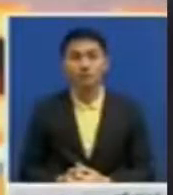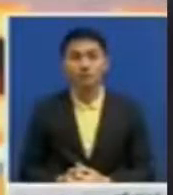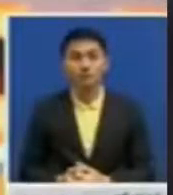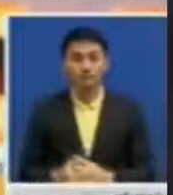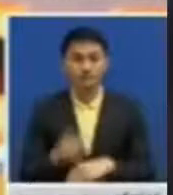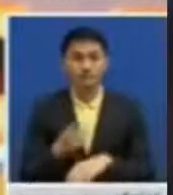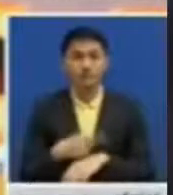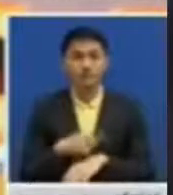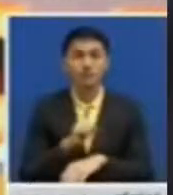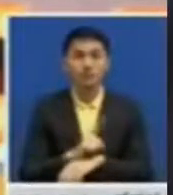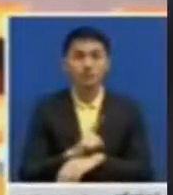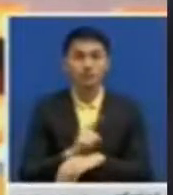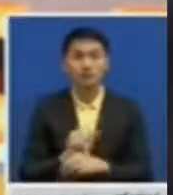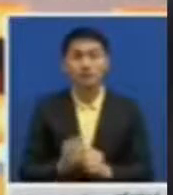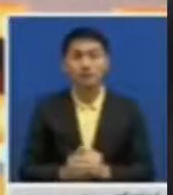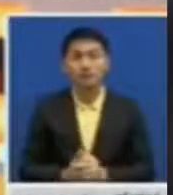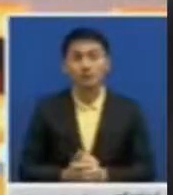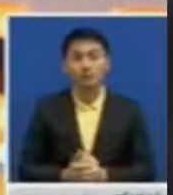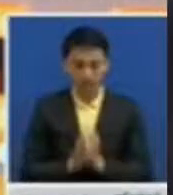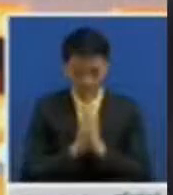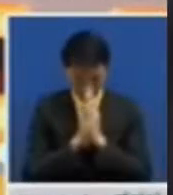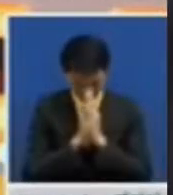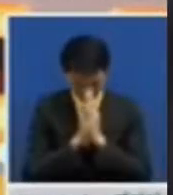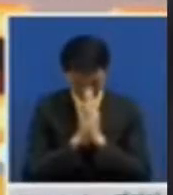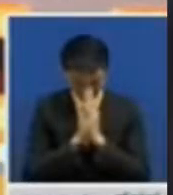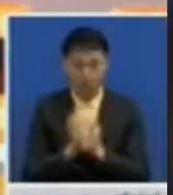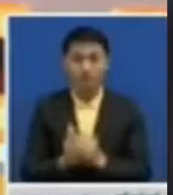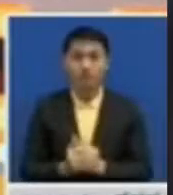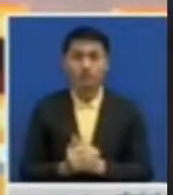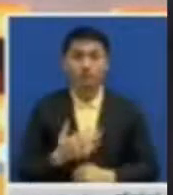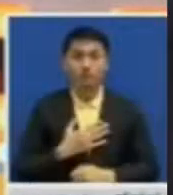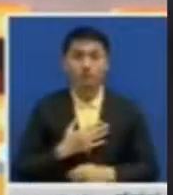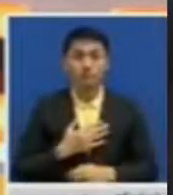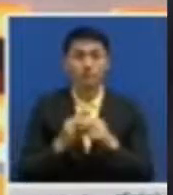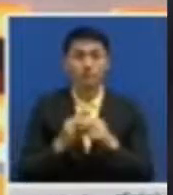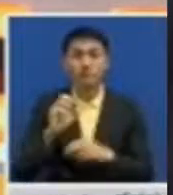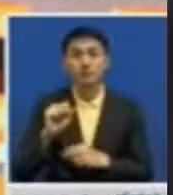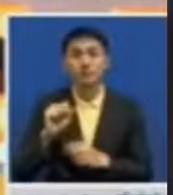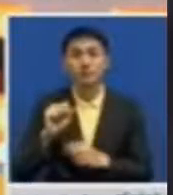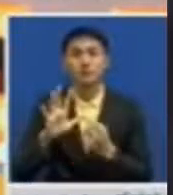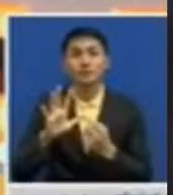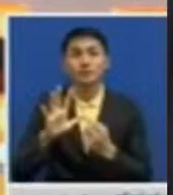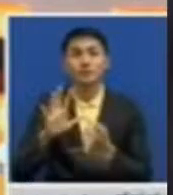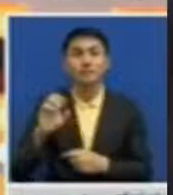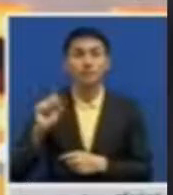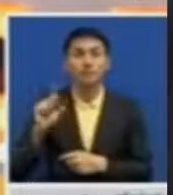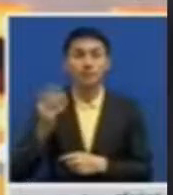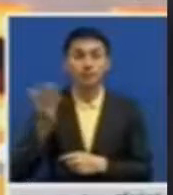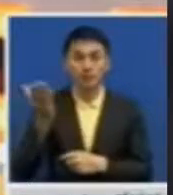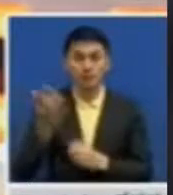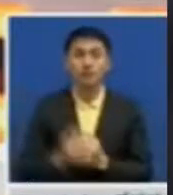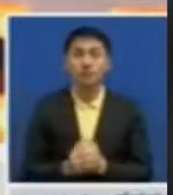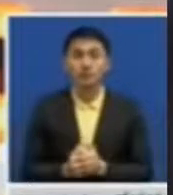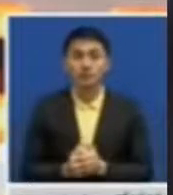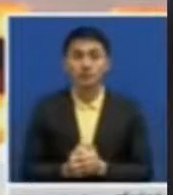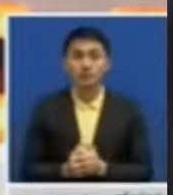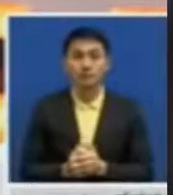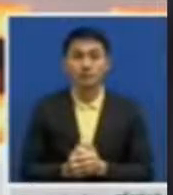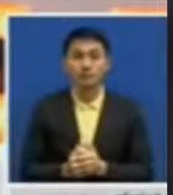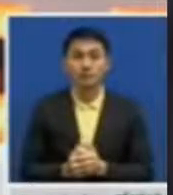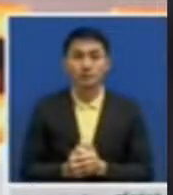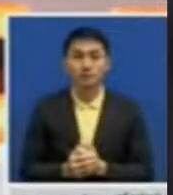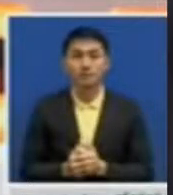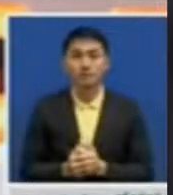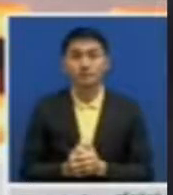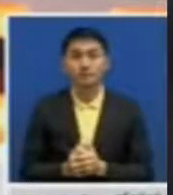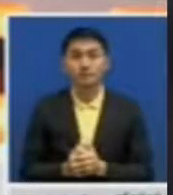กราบเรียนท่านประธานสภาที่เคารพกับผมนายสำลีลักษุธีส.ส.บัญชีรายชื่อพรรคอนาคต